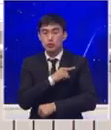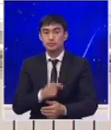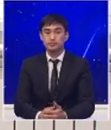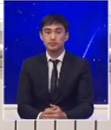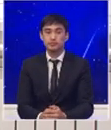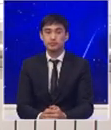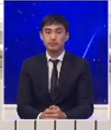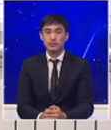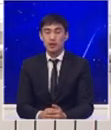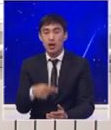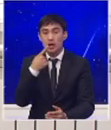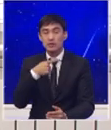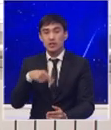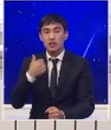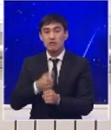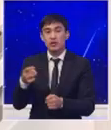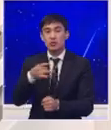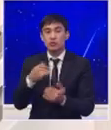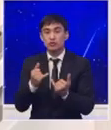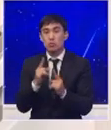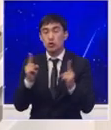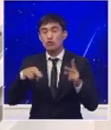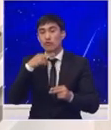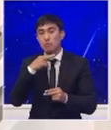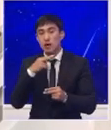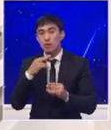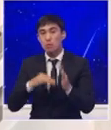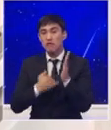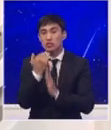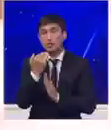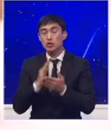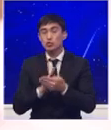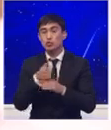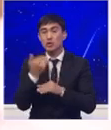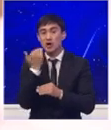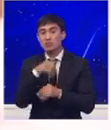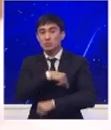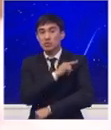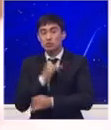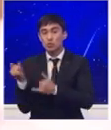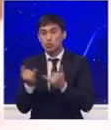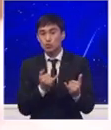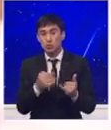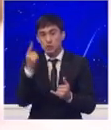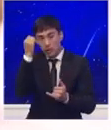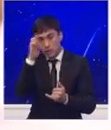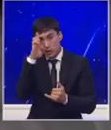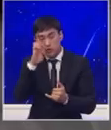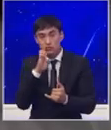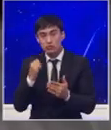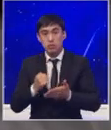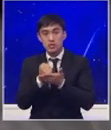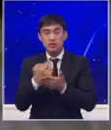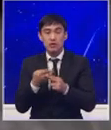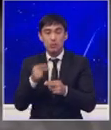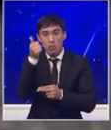помощь. Как отметил глава региона, сегодня большое внимание уделяется повышению доступности и качества медицинских услуг. Благодаря государственной поддержке